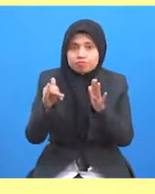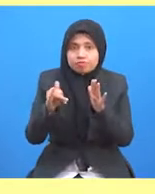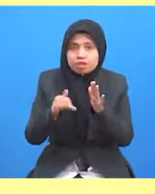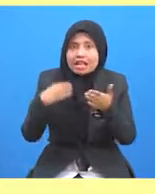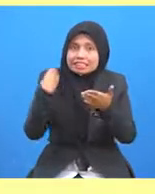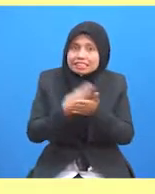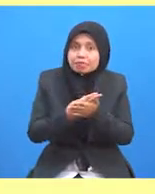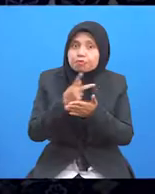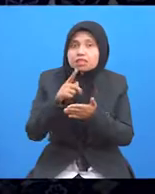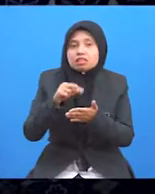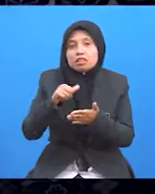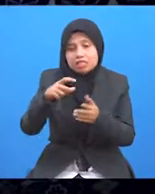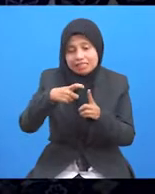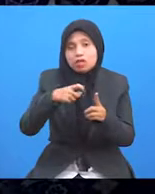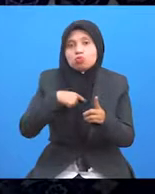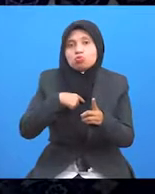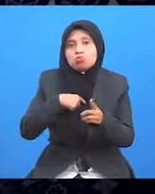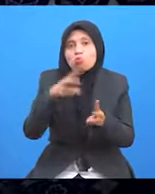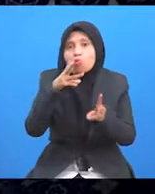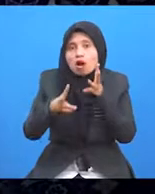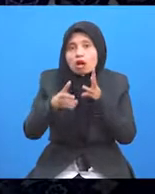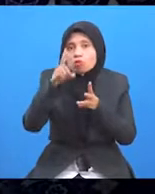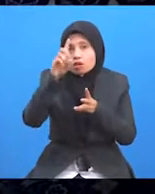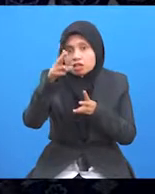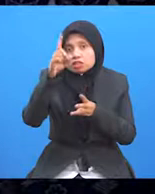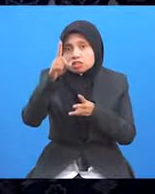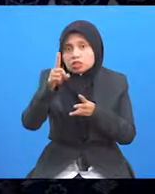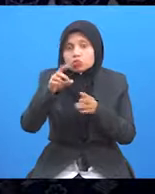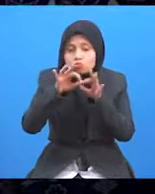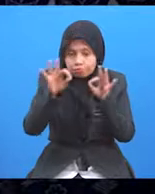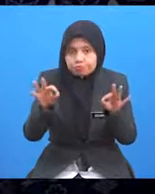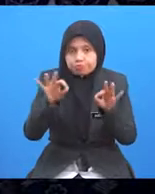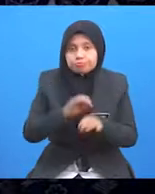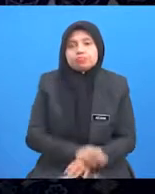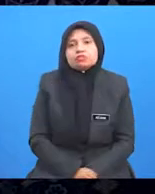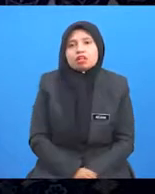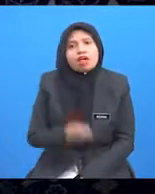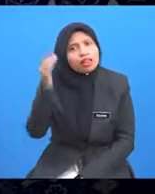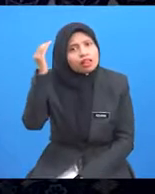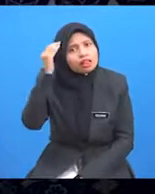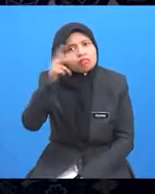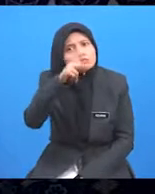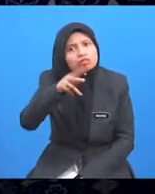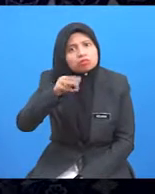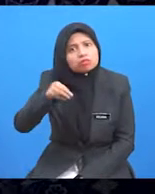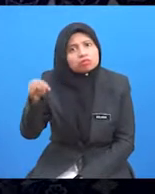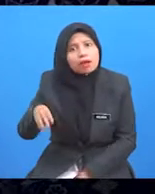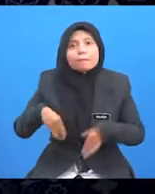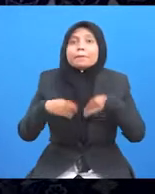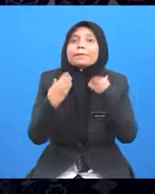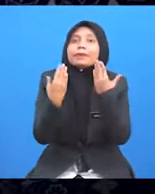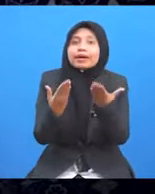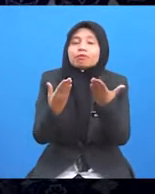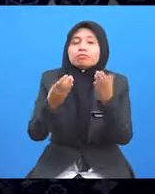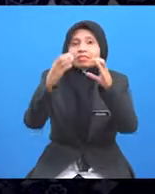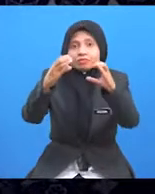ayat. Tahukah murid-murid bagaimanakah caranya melaksanakan dakwah?